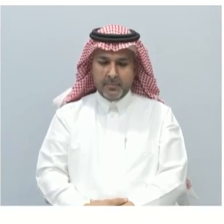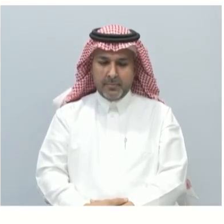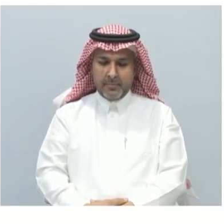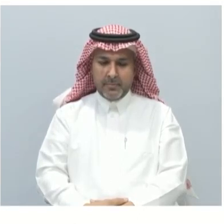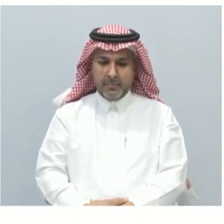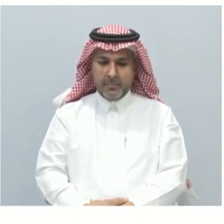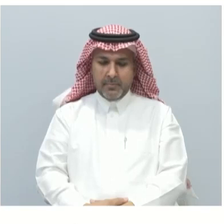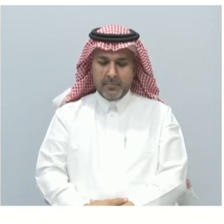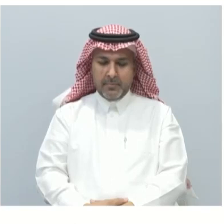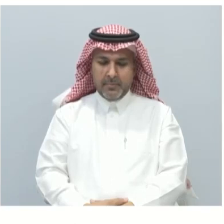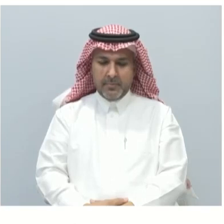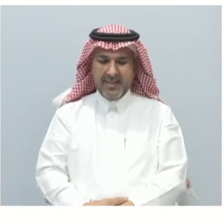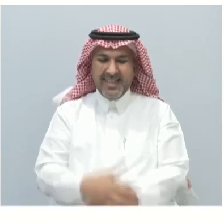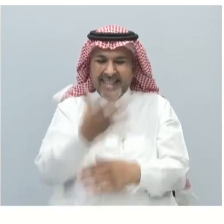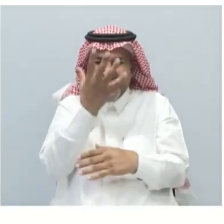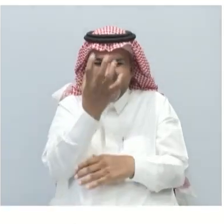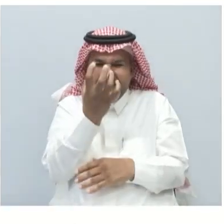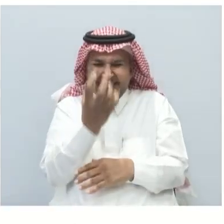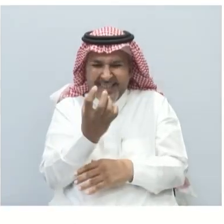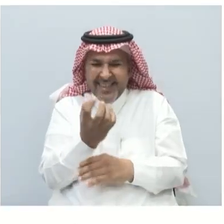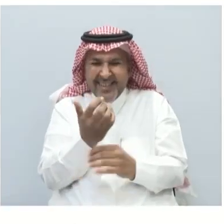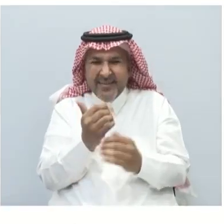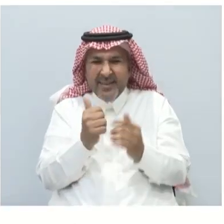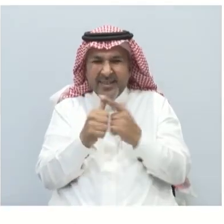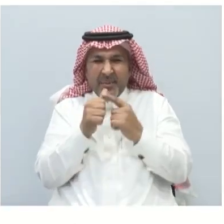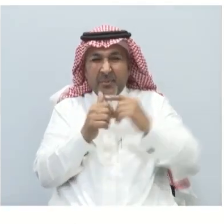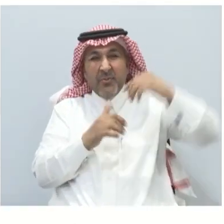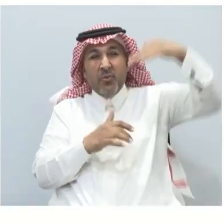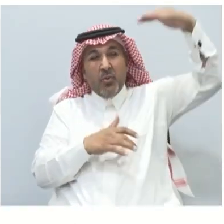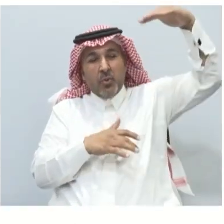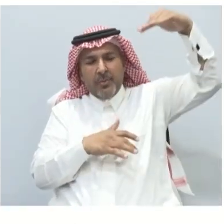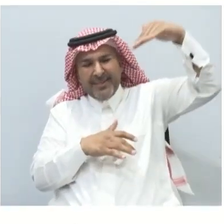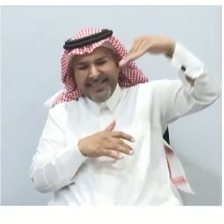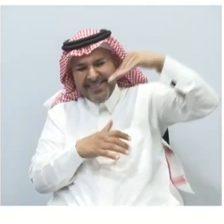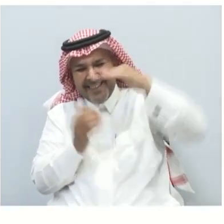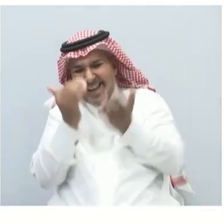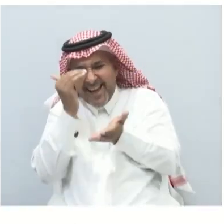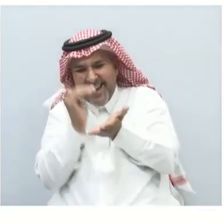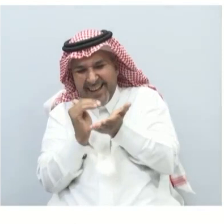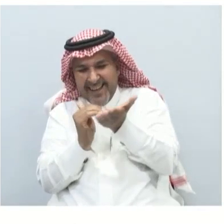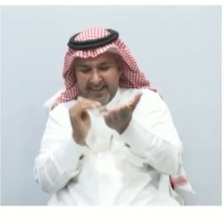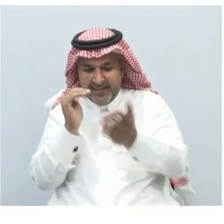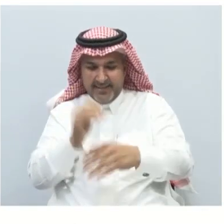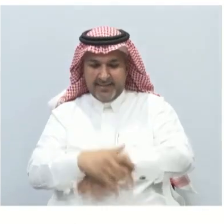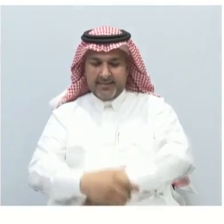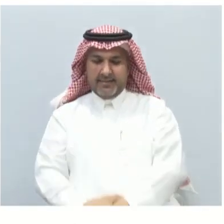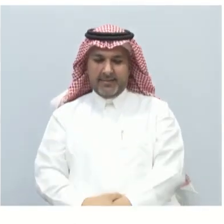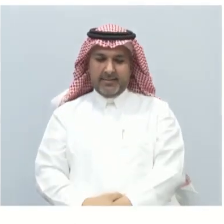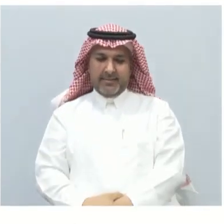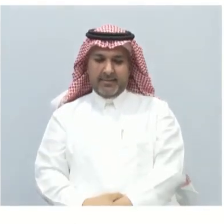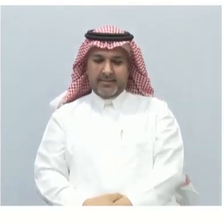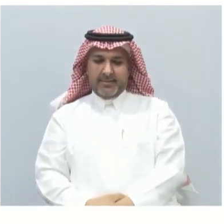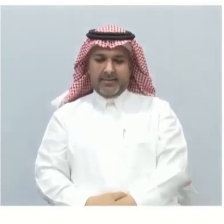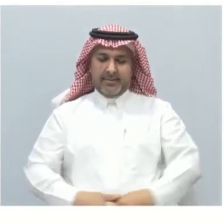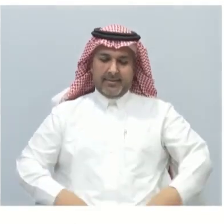هي داله تضمحلال اسي لماذا قلنا اضمحلال لان الاساس اقل من واحد الاساس اقل من